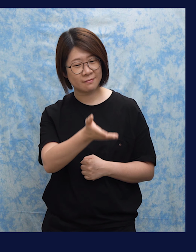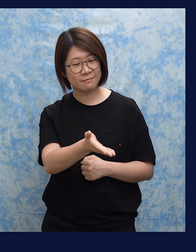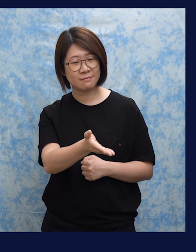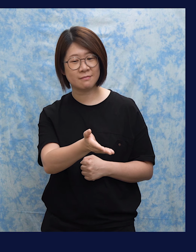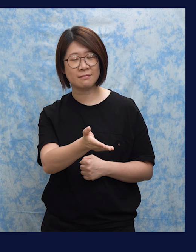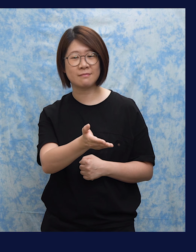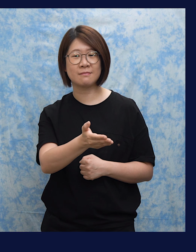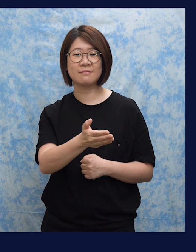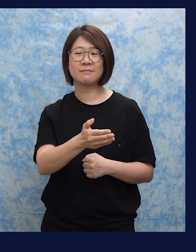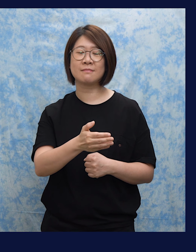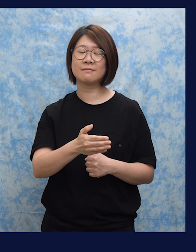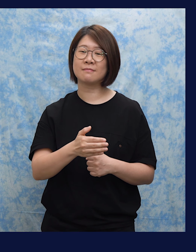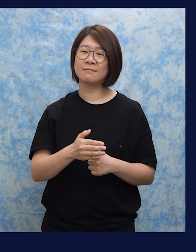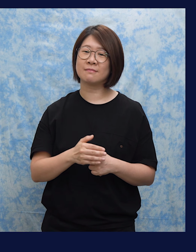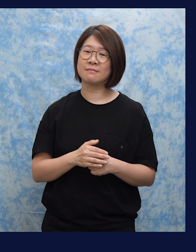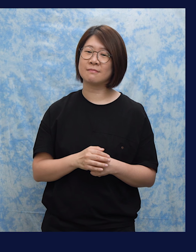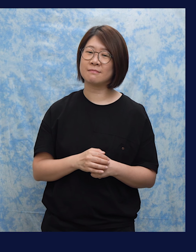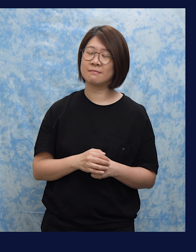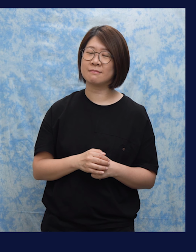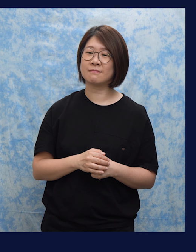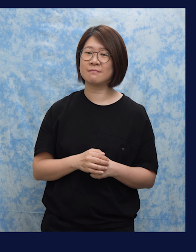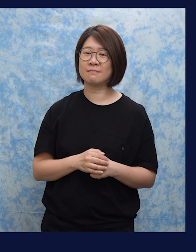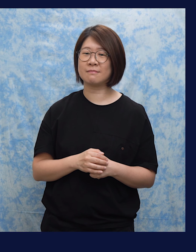siehe, das ist deine